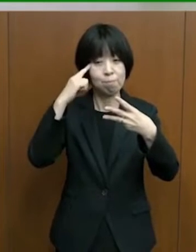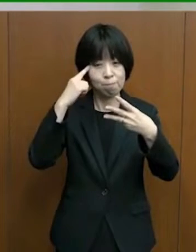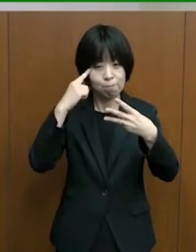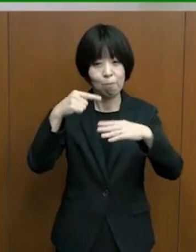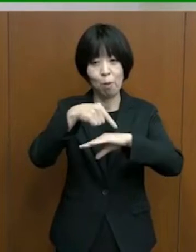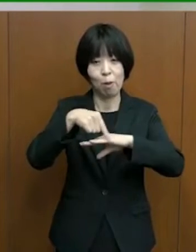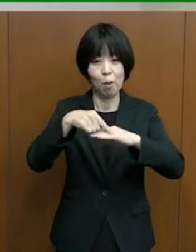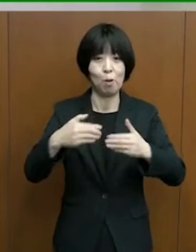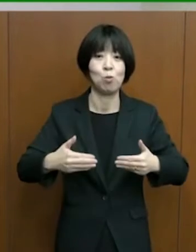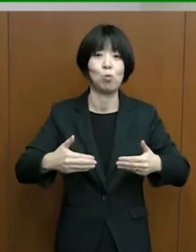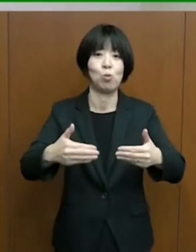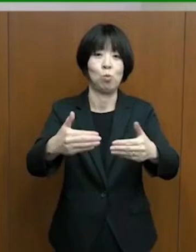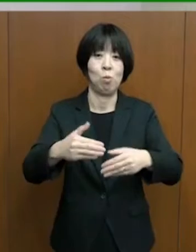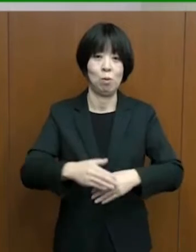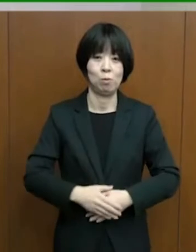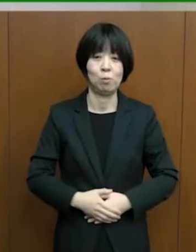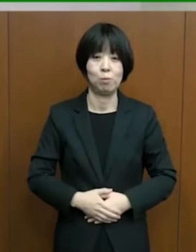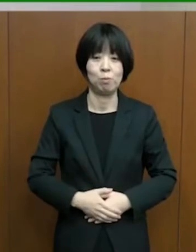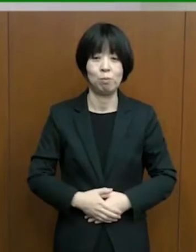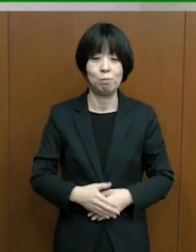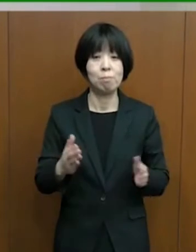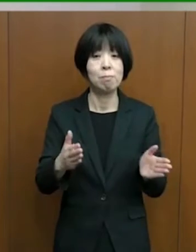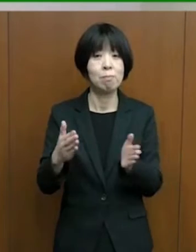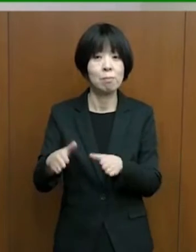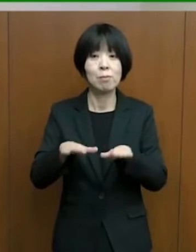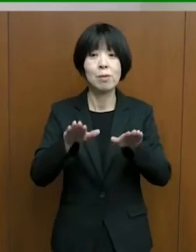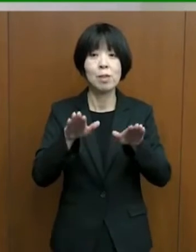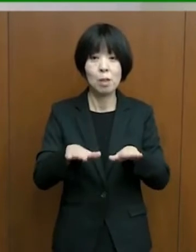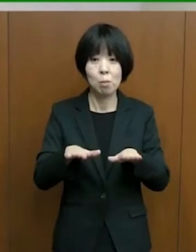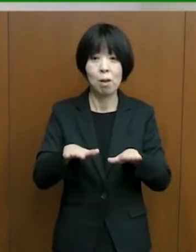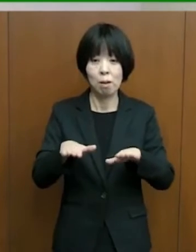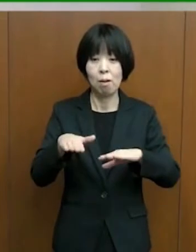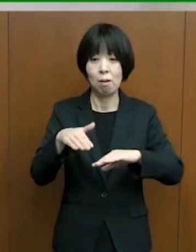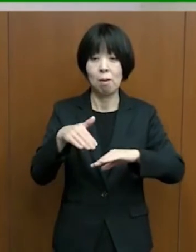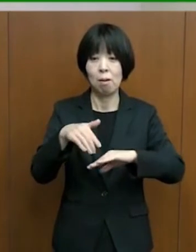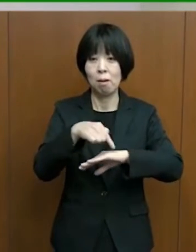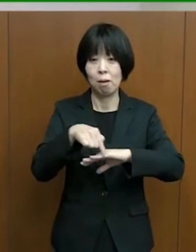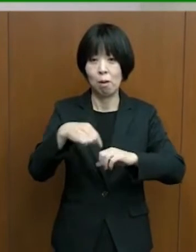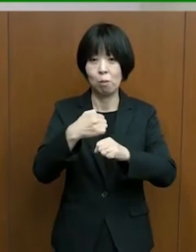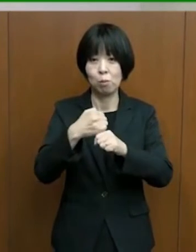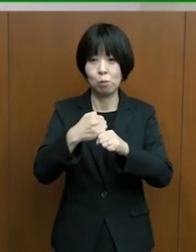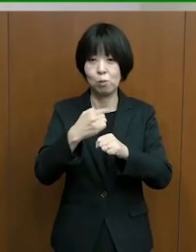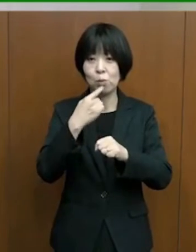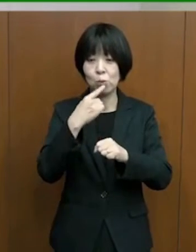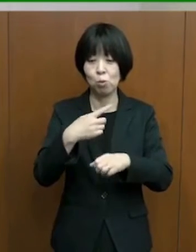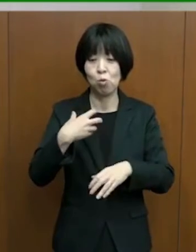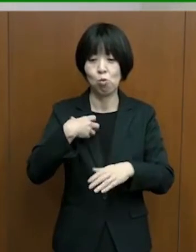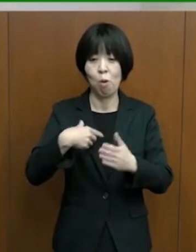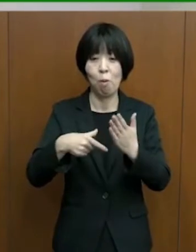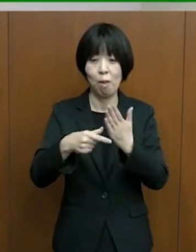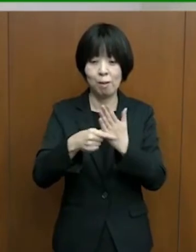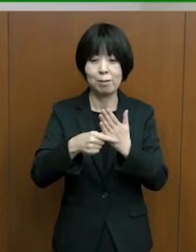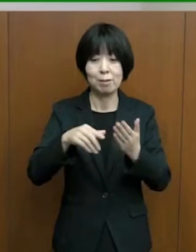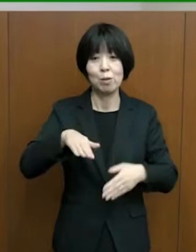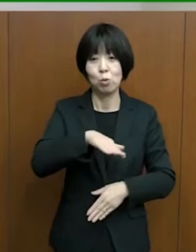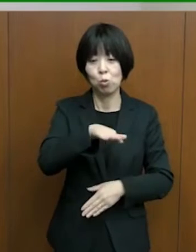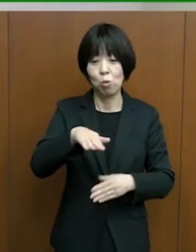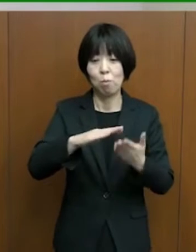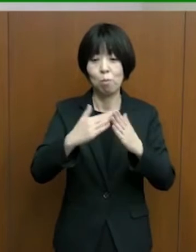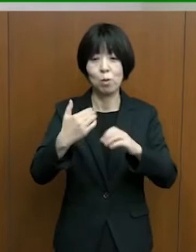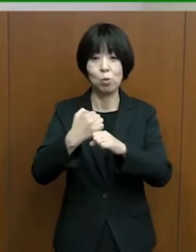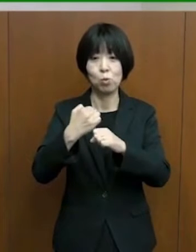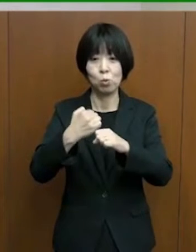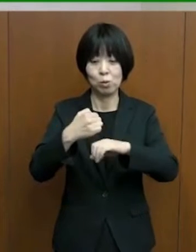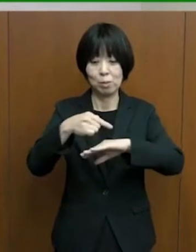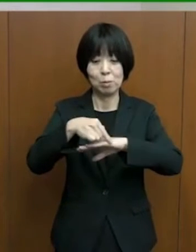に検討してまいります。また、現在策定中の仮称浦和駅周